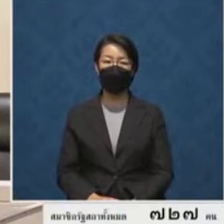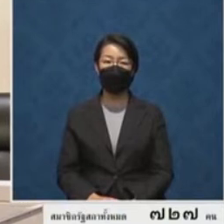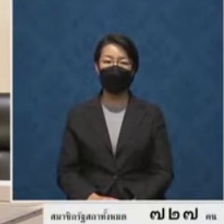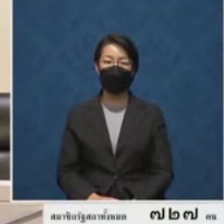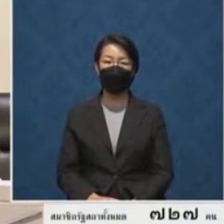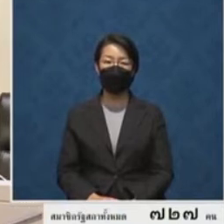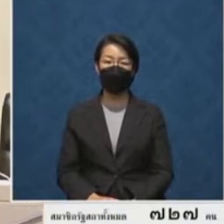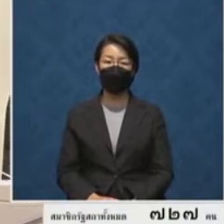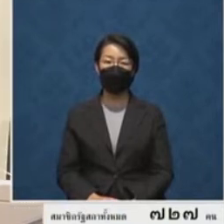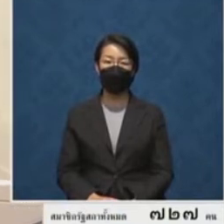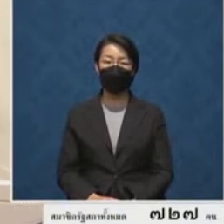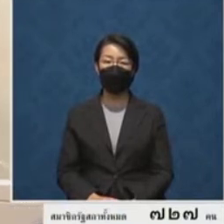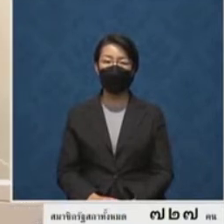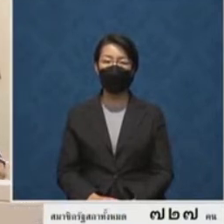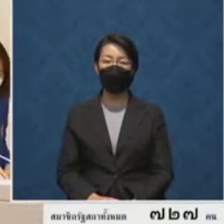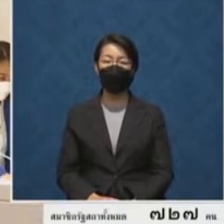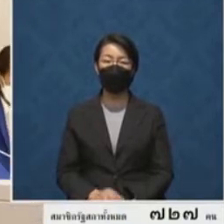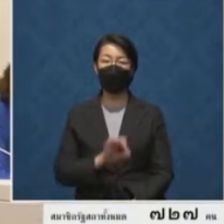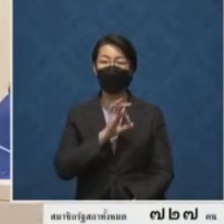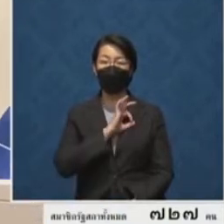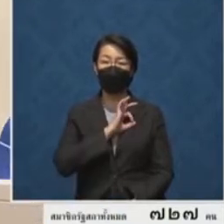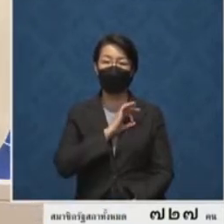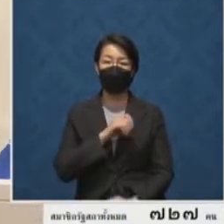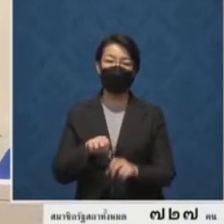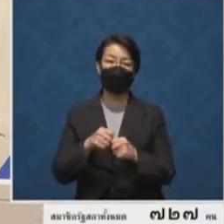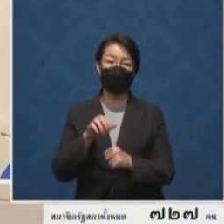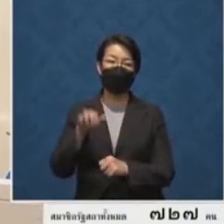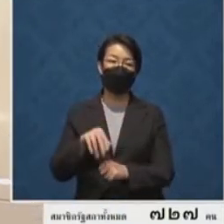สมาชิกอุทุพาสองท่านนะครับ